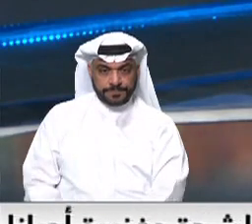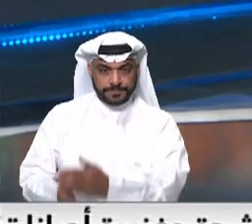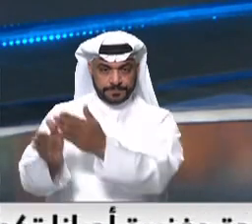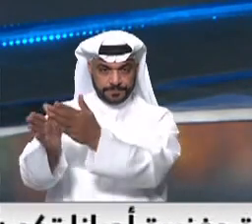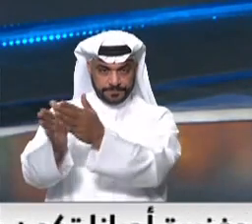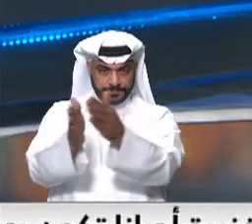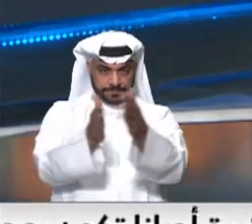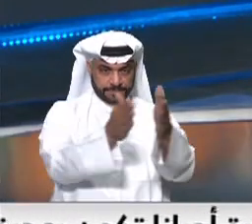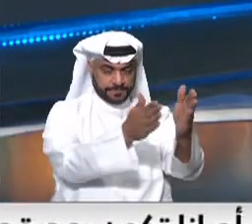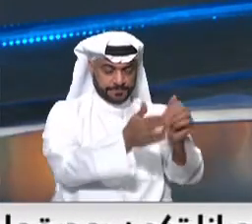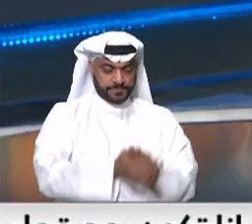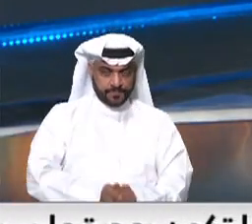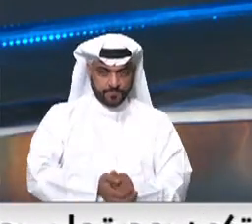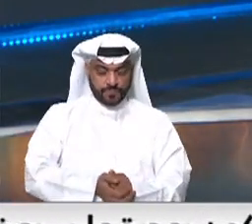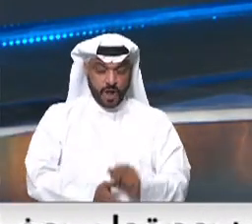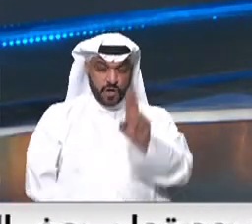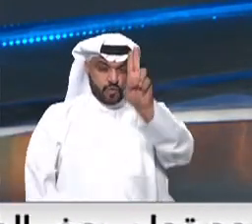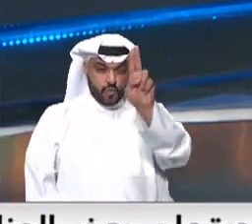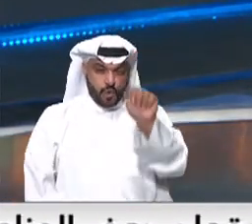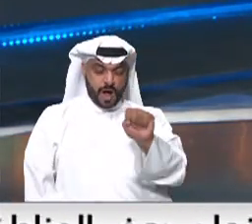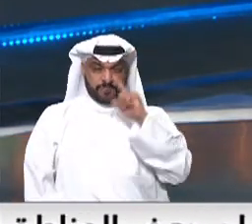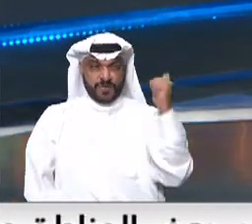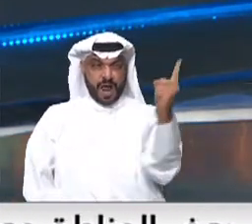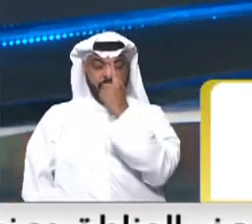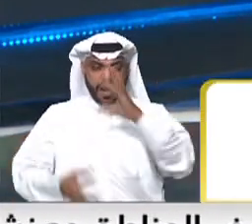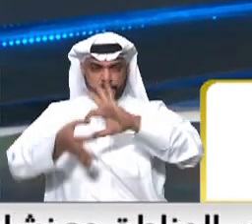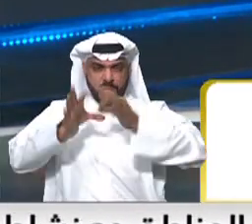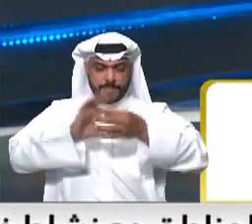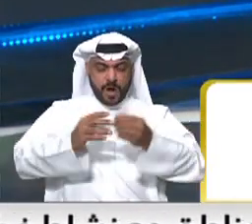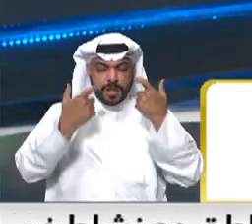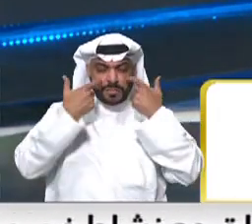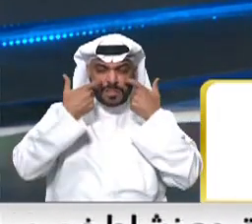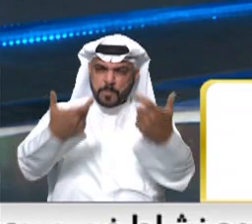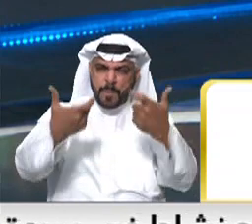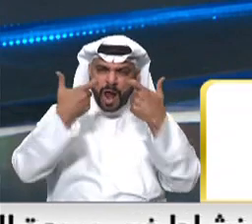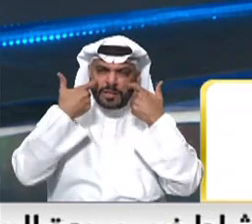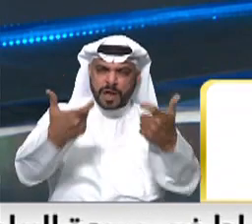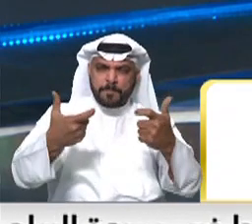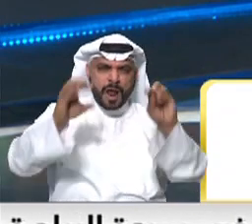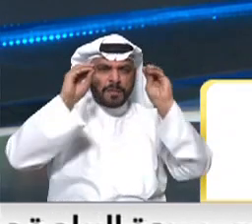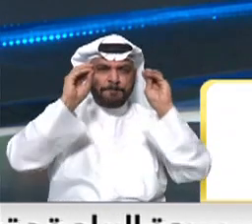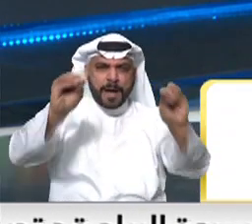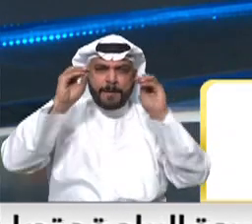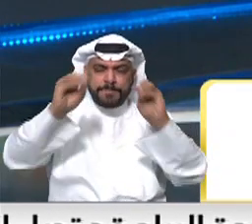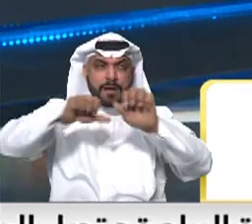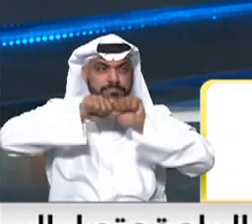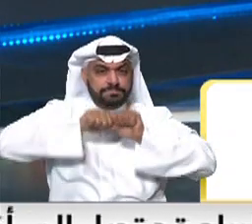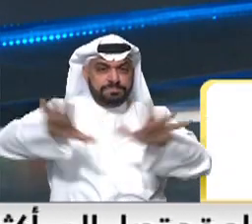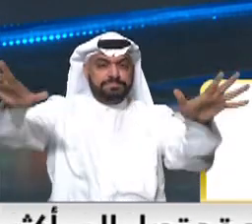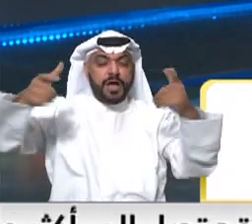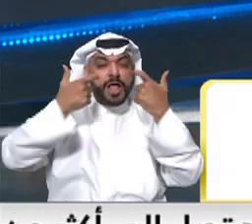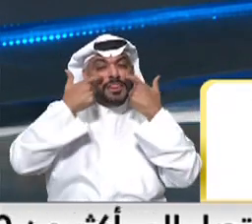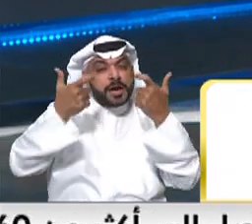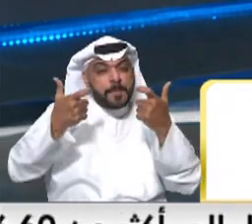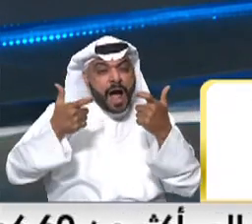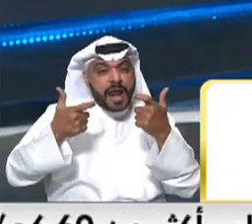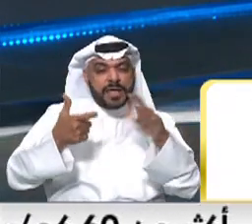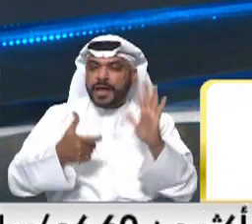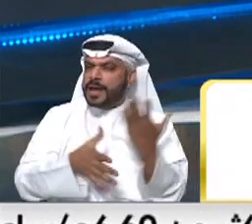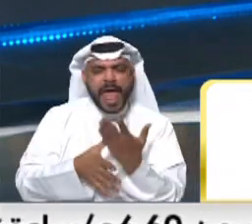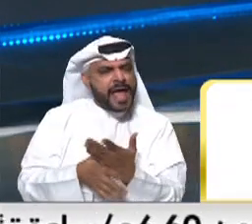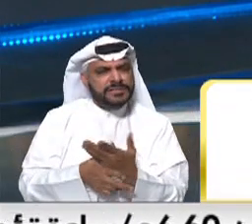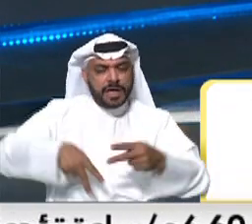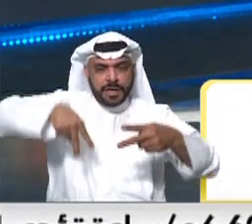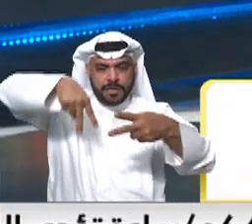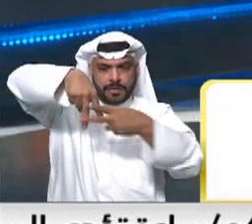حذرت جهات امميه ودوليه من كارثه انسانيه وشيكه في قطاع غزه الذي يفوق عدد سكانها مليوني